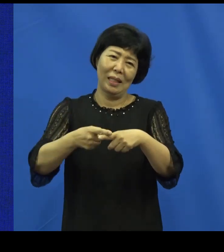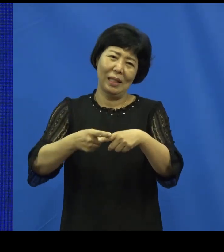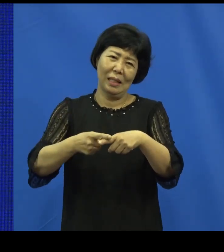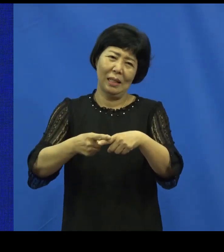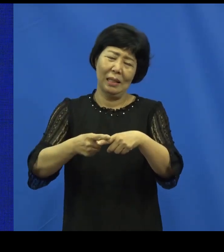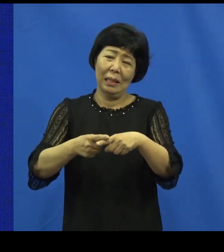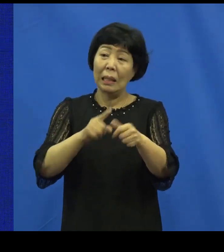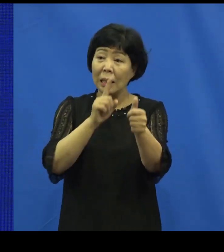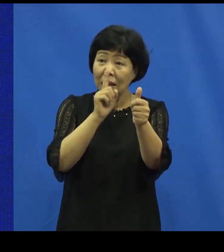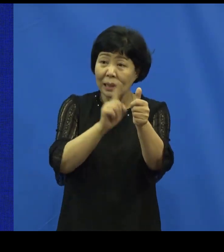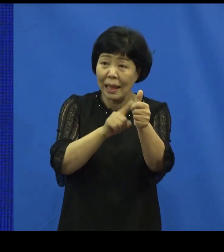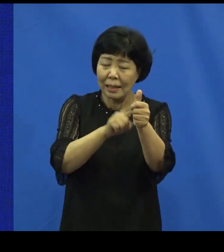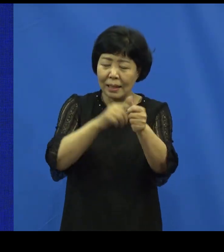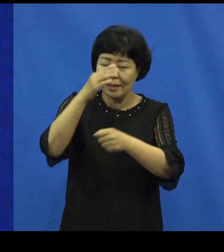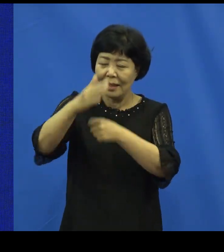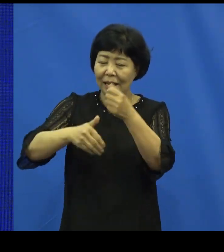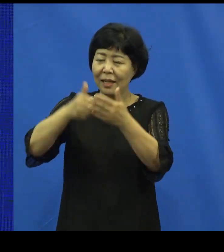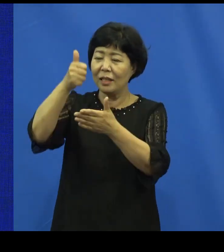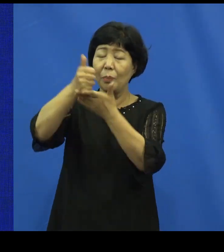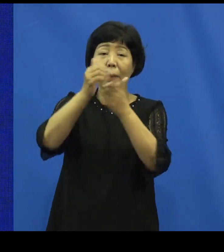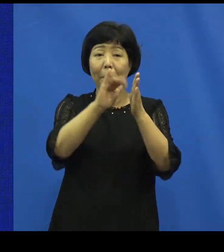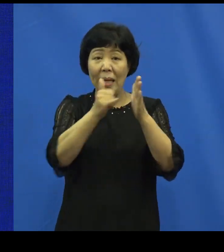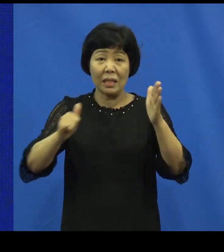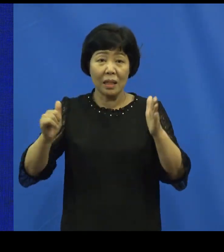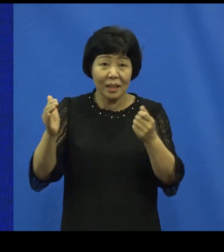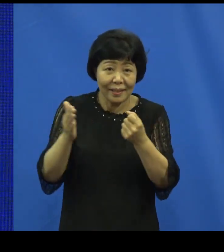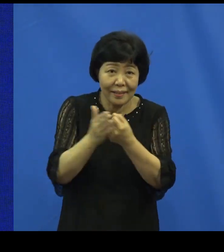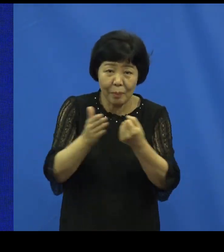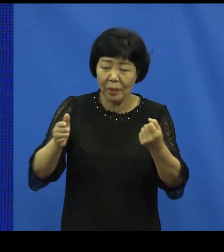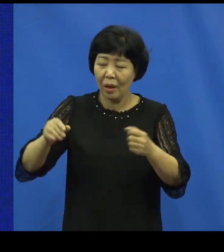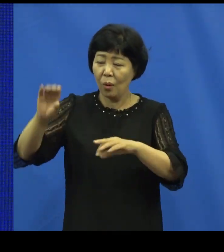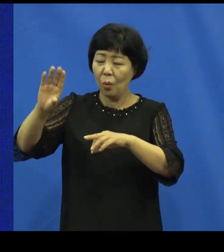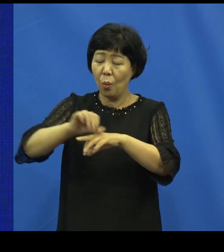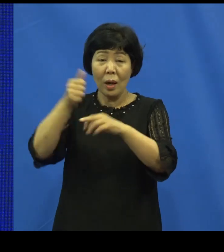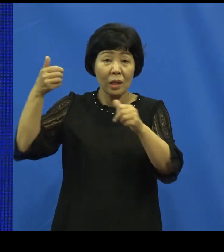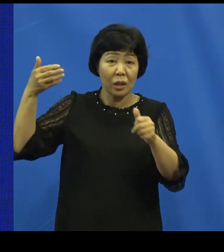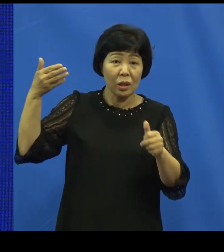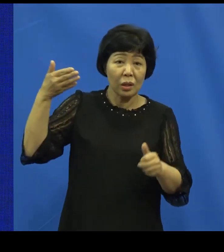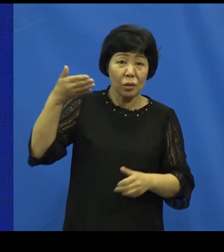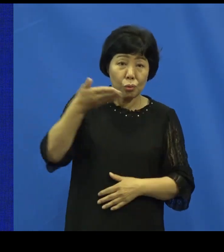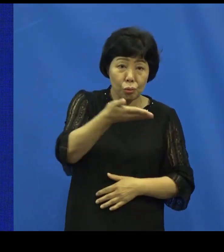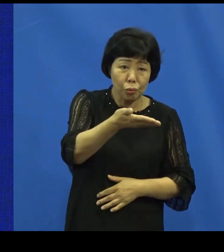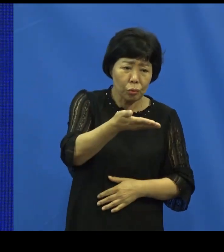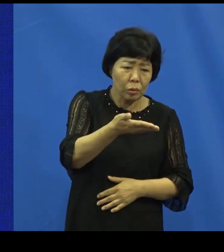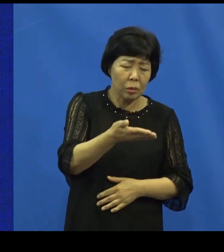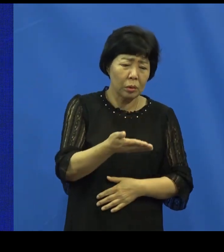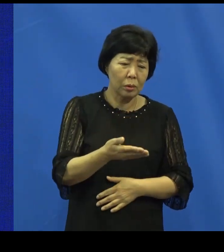정체성이 하나님의 백성이라, 그래서 왕이 주는 진미를 거절한 것도 정체성이 분명했기 때문에